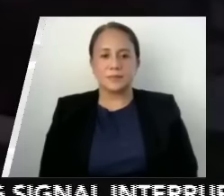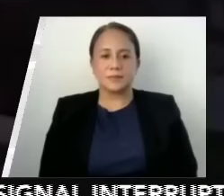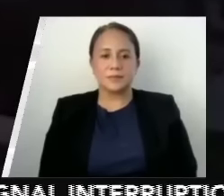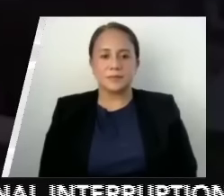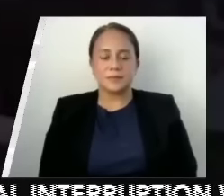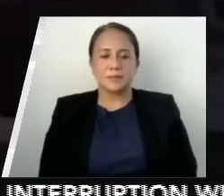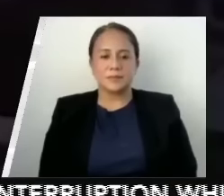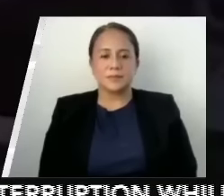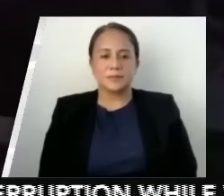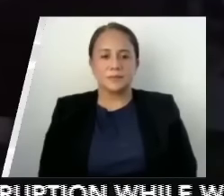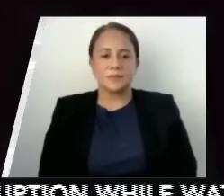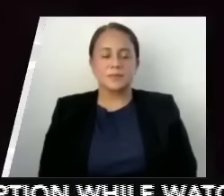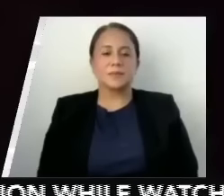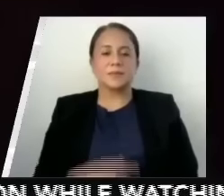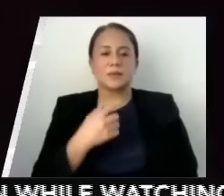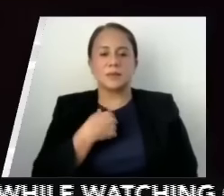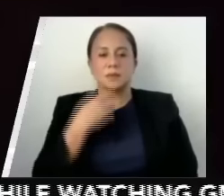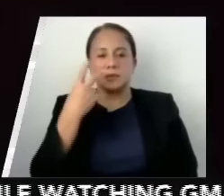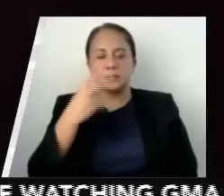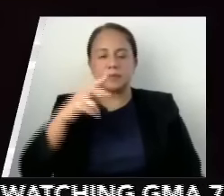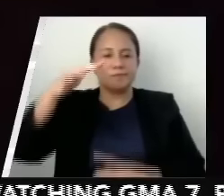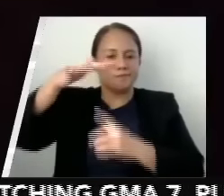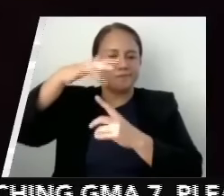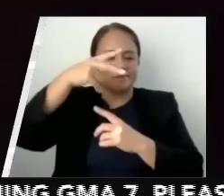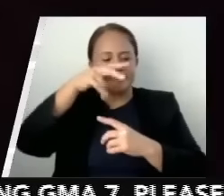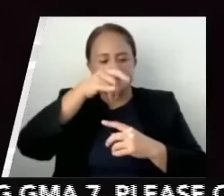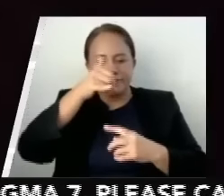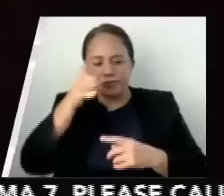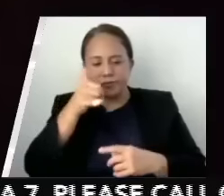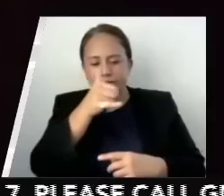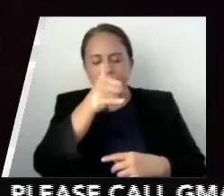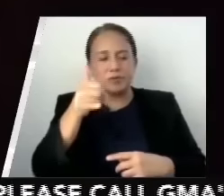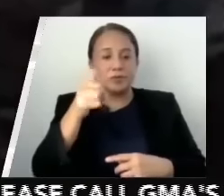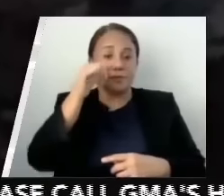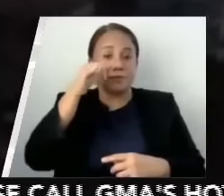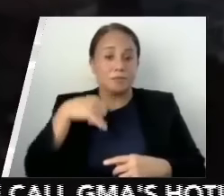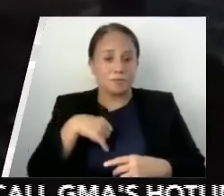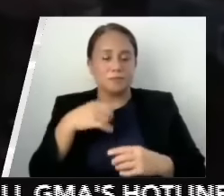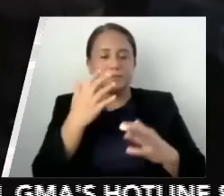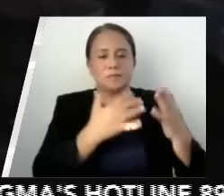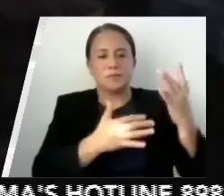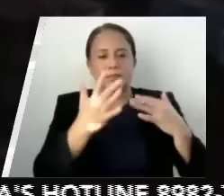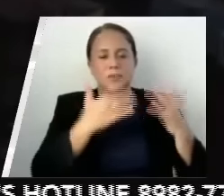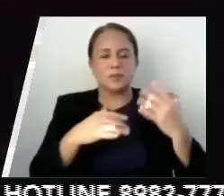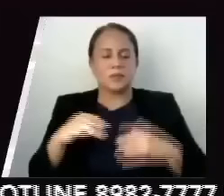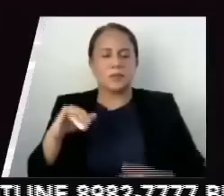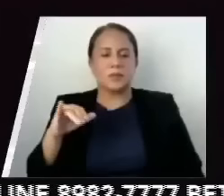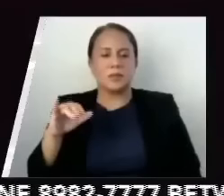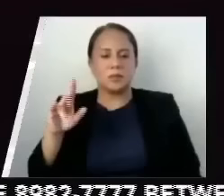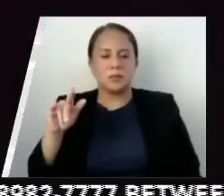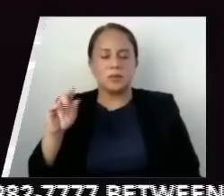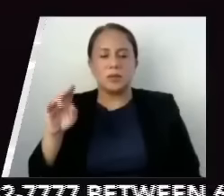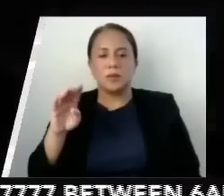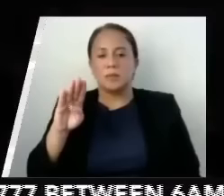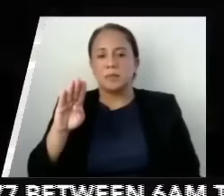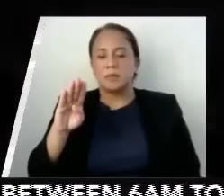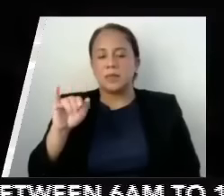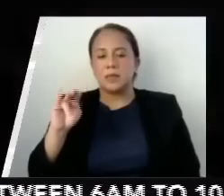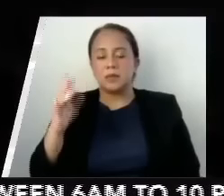Tanaw sa drone shot na ito, ang laki ng sunog kagabi sa mga bahay sa Sitio Bihunan, Barangay Binyang First sa Bukawi,